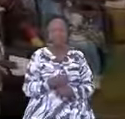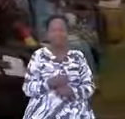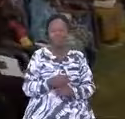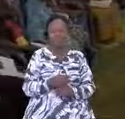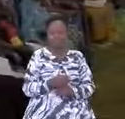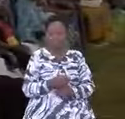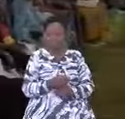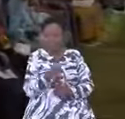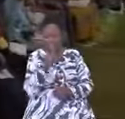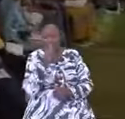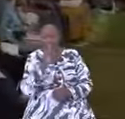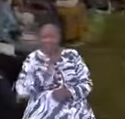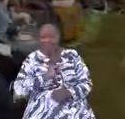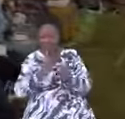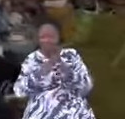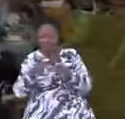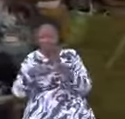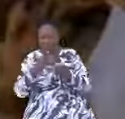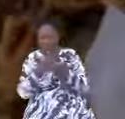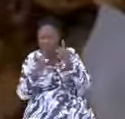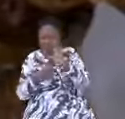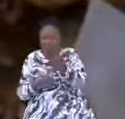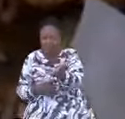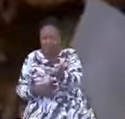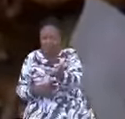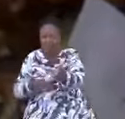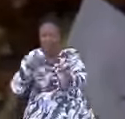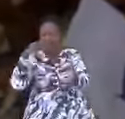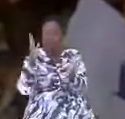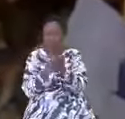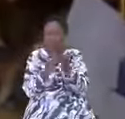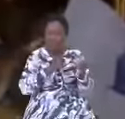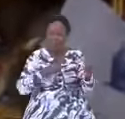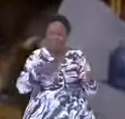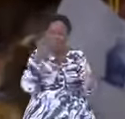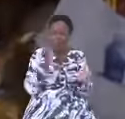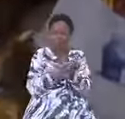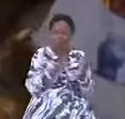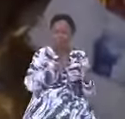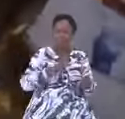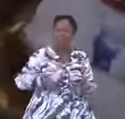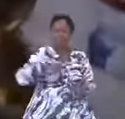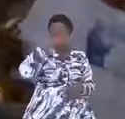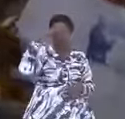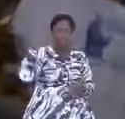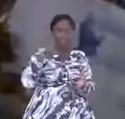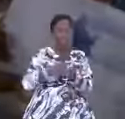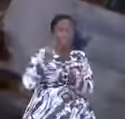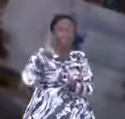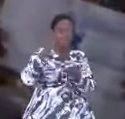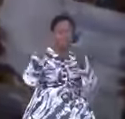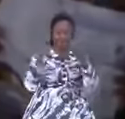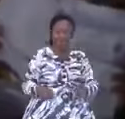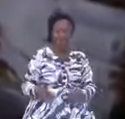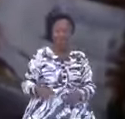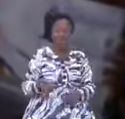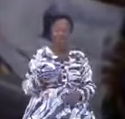gloire à dieu gloire à dieu ça viendra tandis